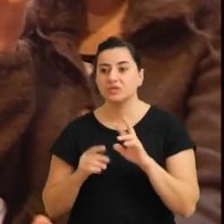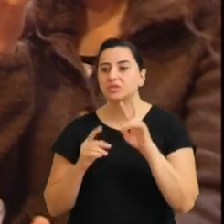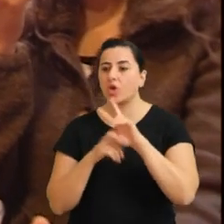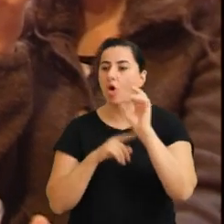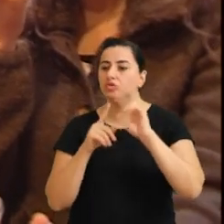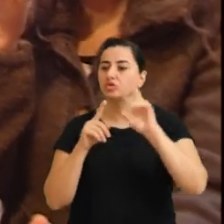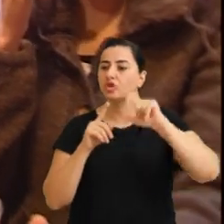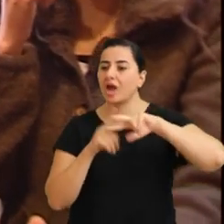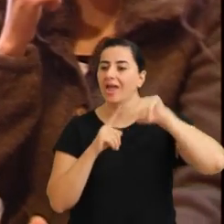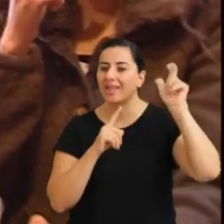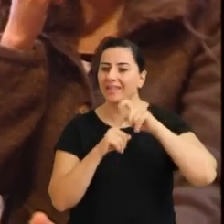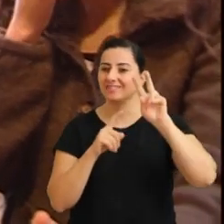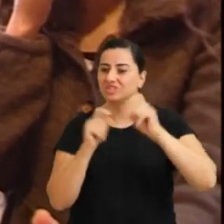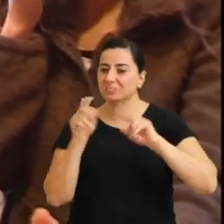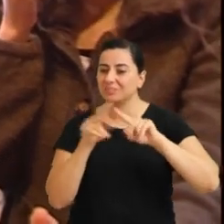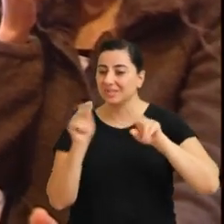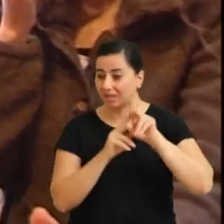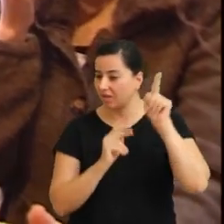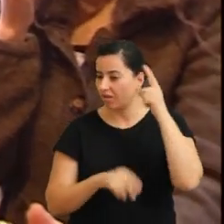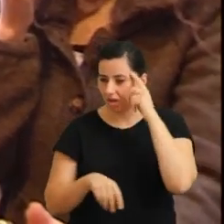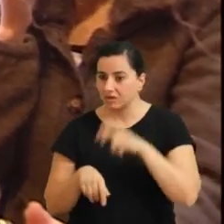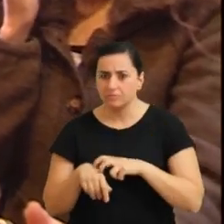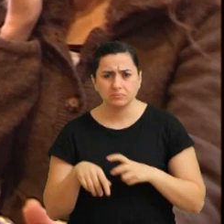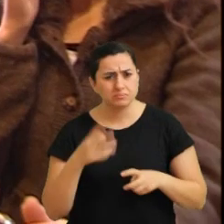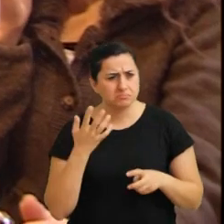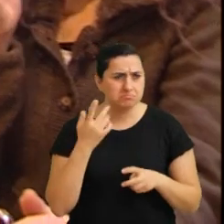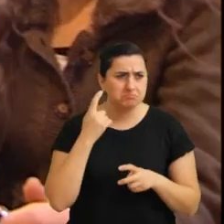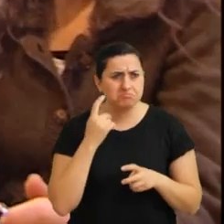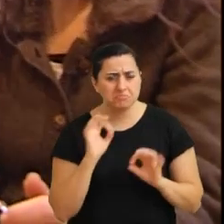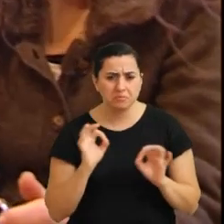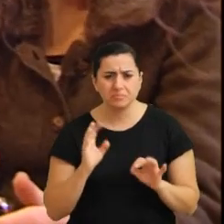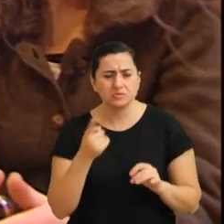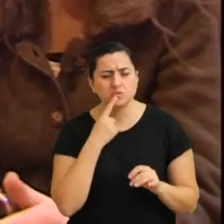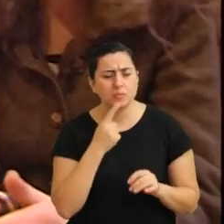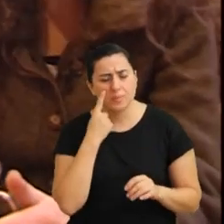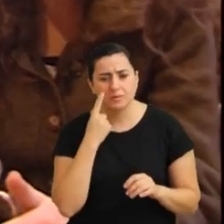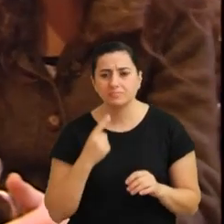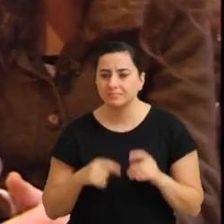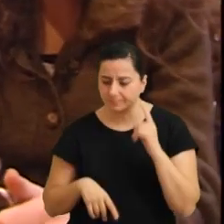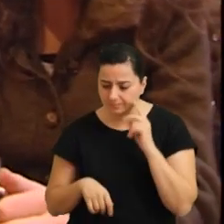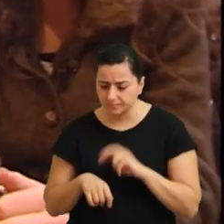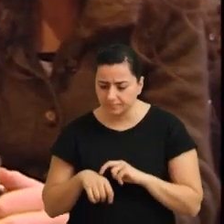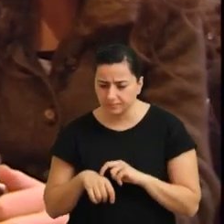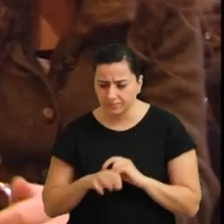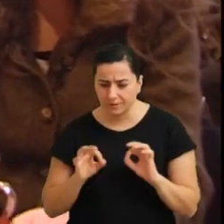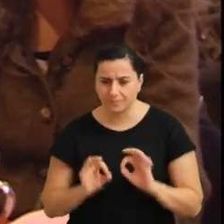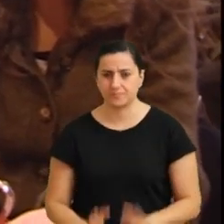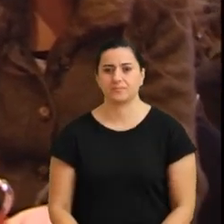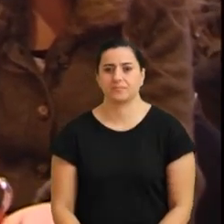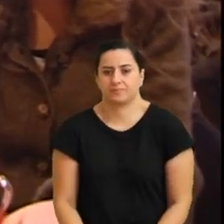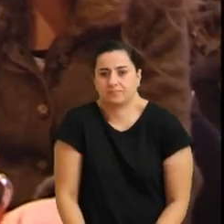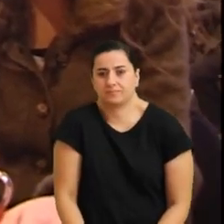Ecevit. Yonca Ecevit desem sana. Hatırlıyorum sanki öyle bir şey de. Bak. Söyle bakayım. Nasıldı?